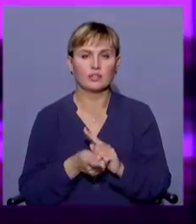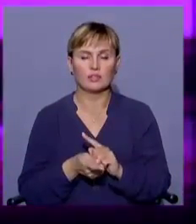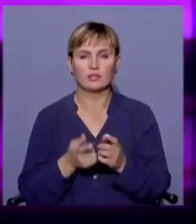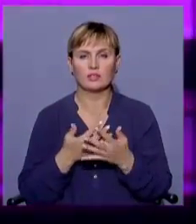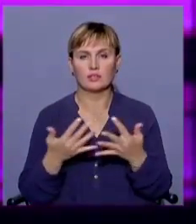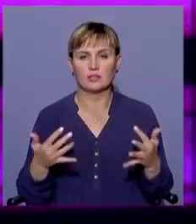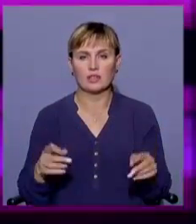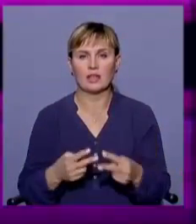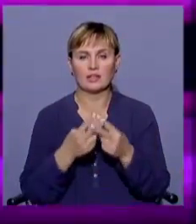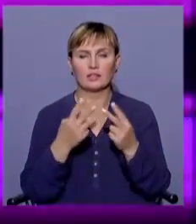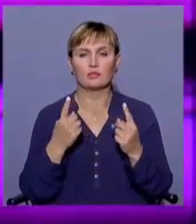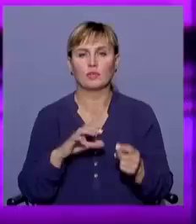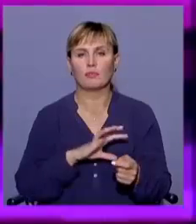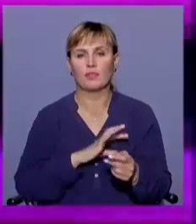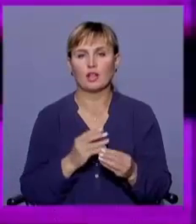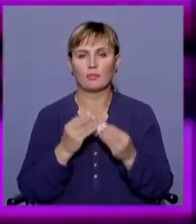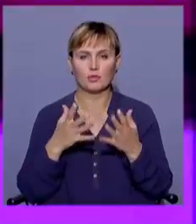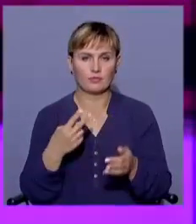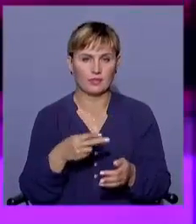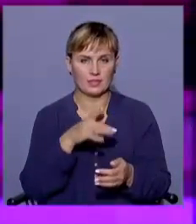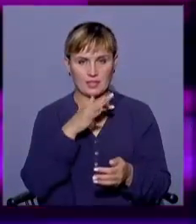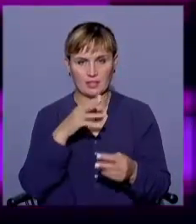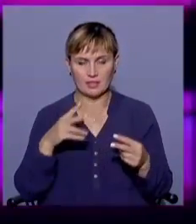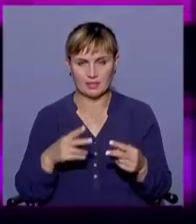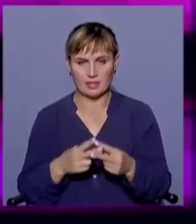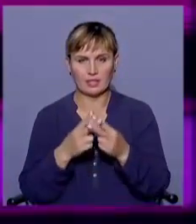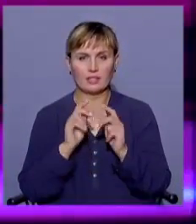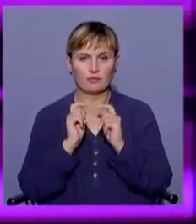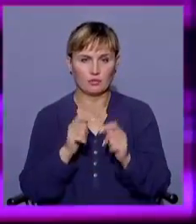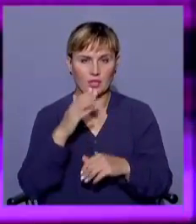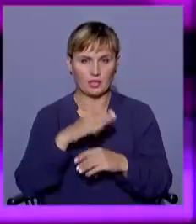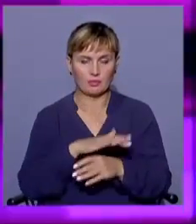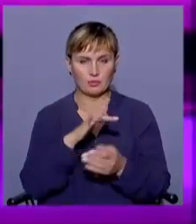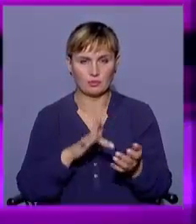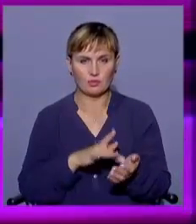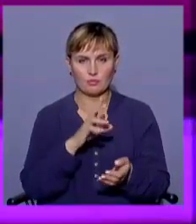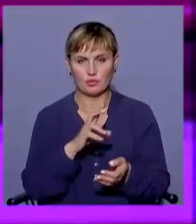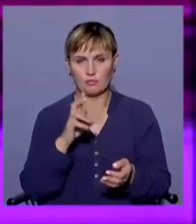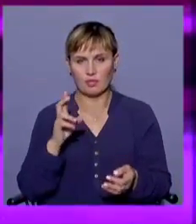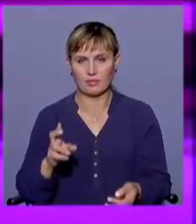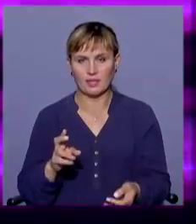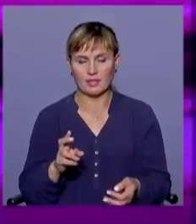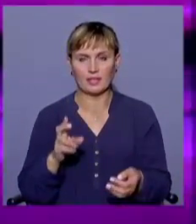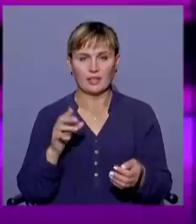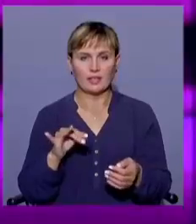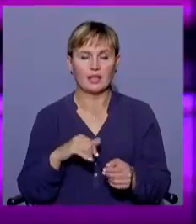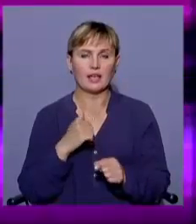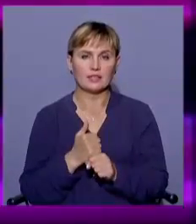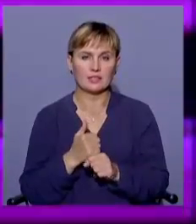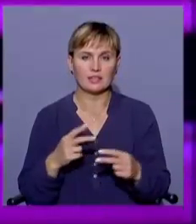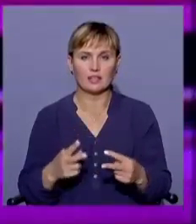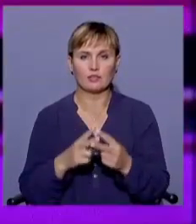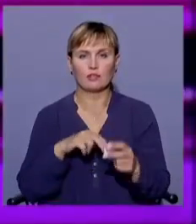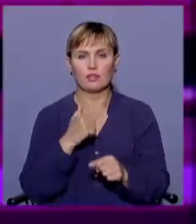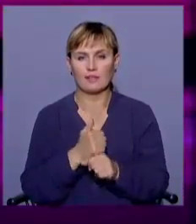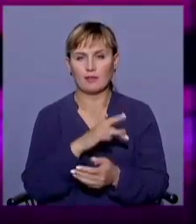Астаны. Юбилейные медали, посвященные 20-летию столицы, вручил аким города Бауыржан Байбек. Астану глава мегаполиса